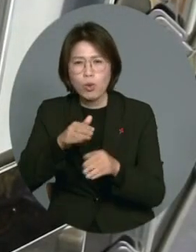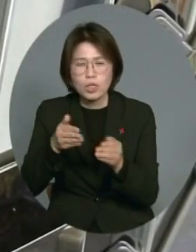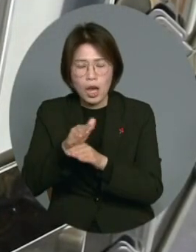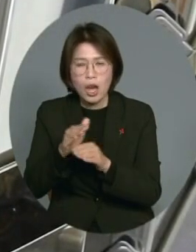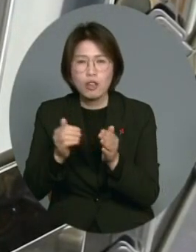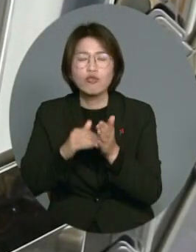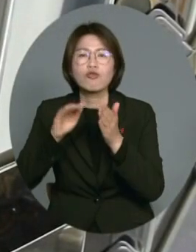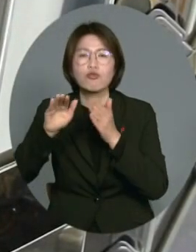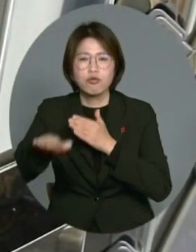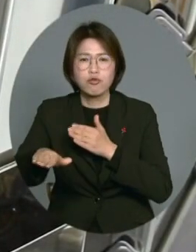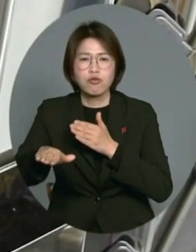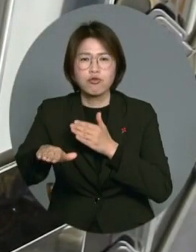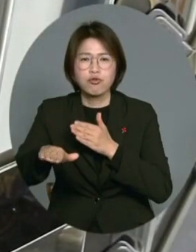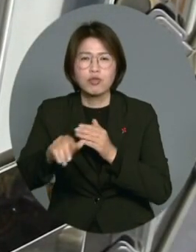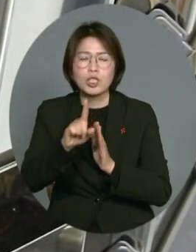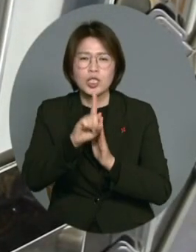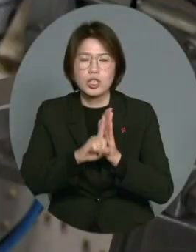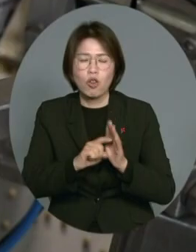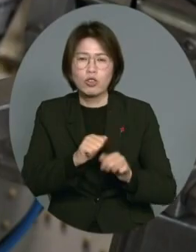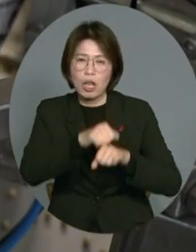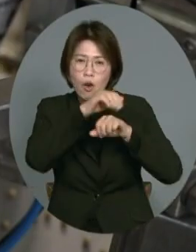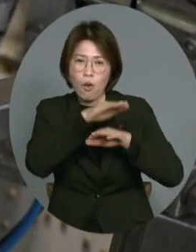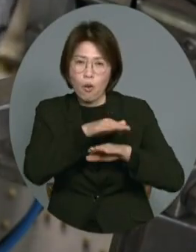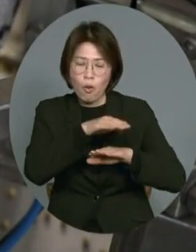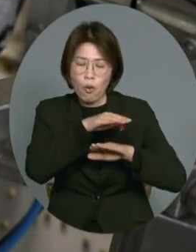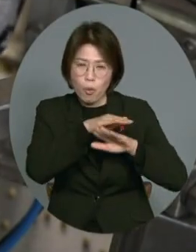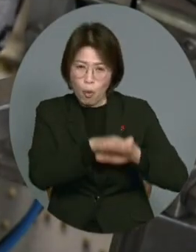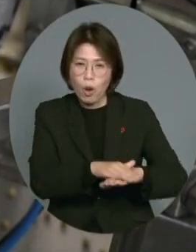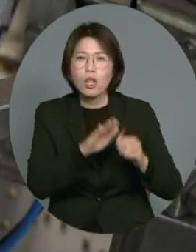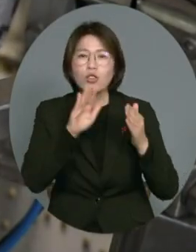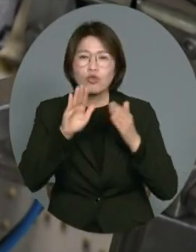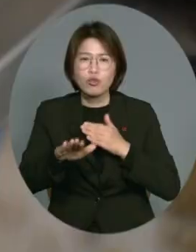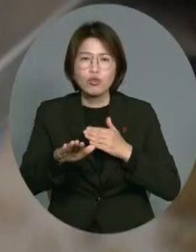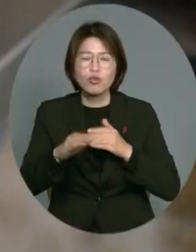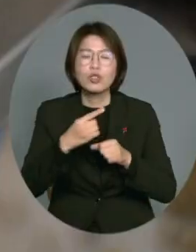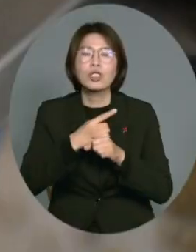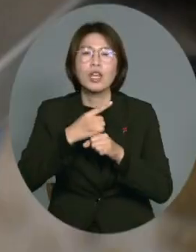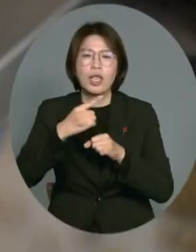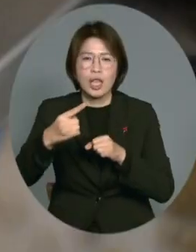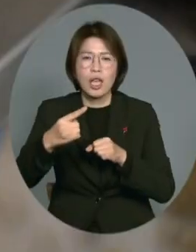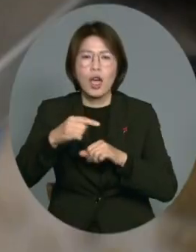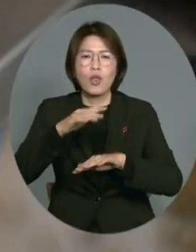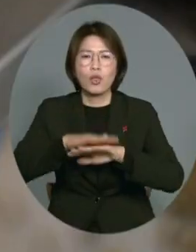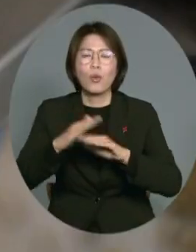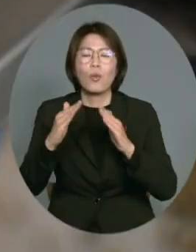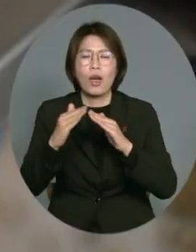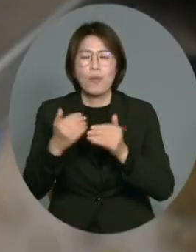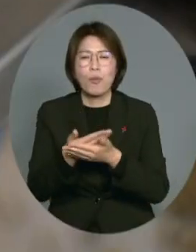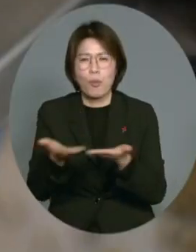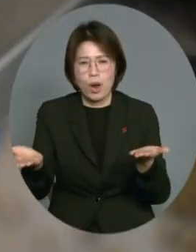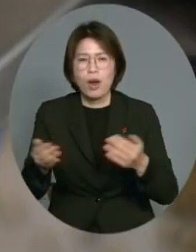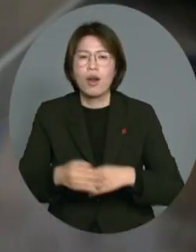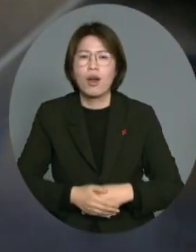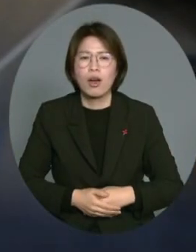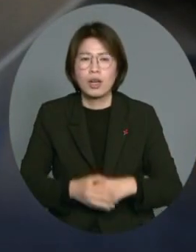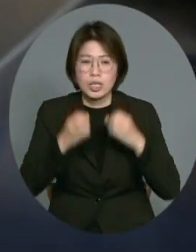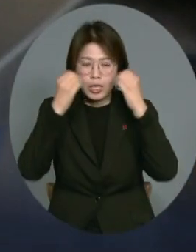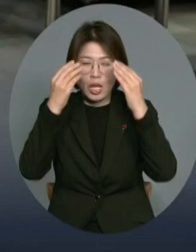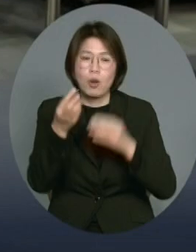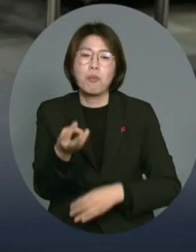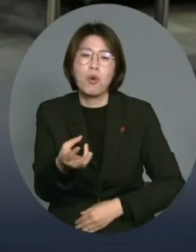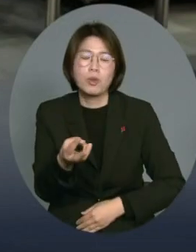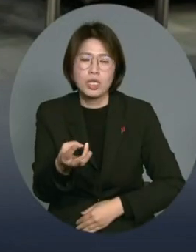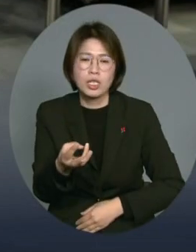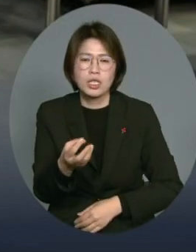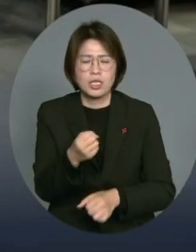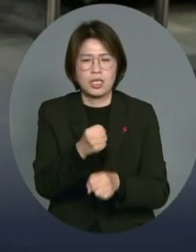이루어지면 저온 창고에서 보관한 뒤 이듬해 파종기 다른 농가에 공급됩니다. 이런 신품종들을 저희가 생산을